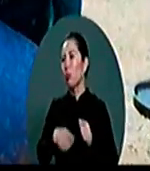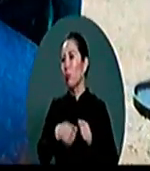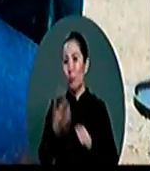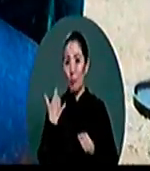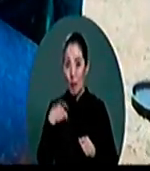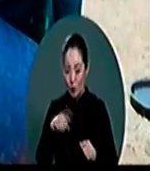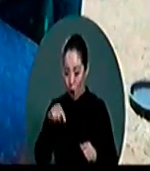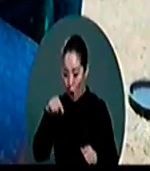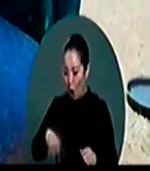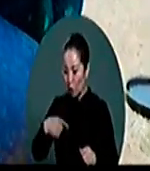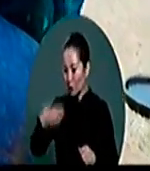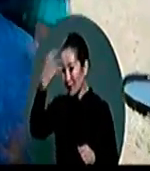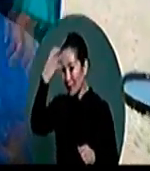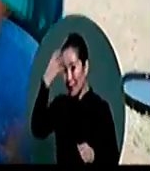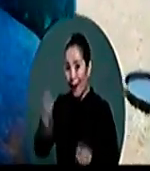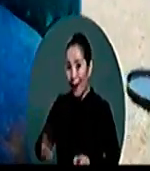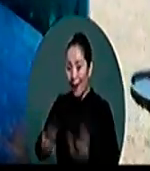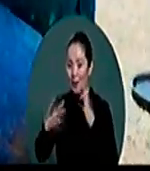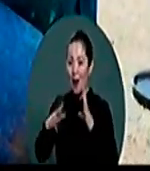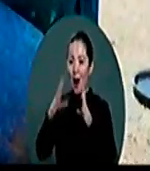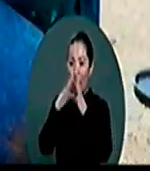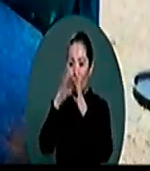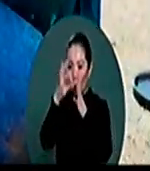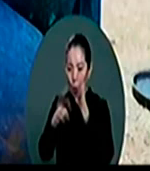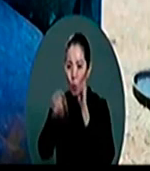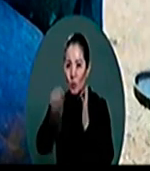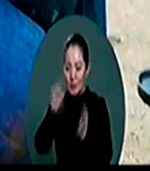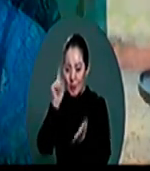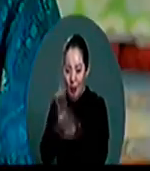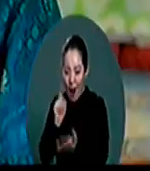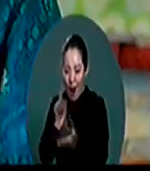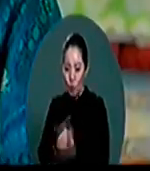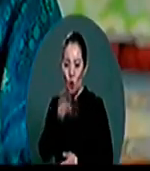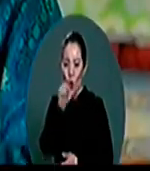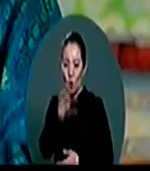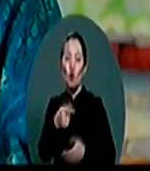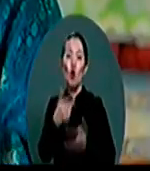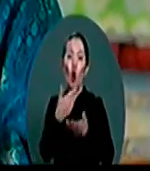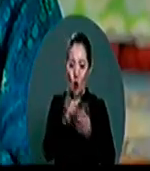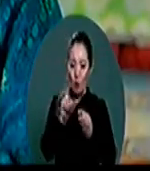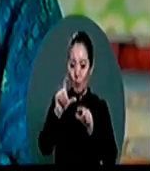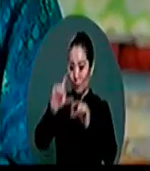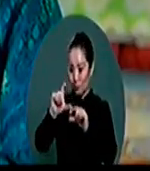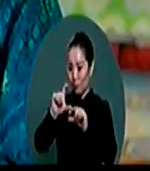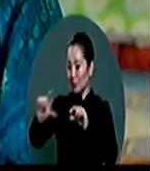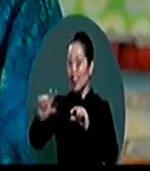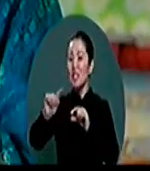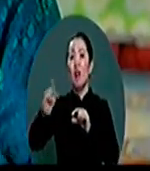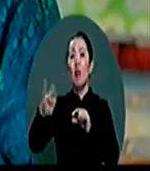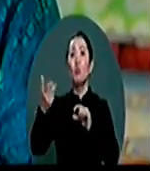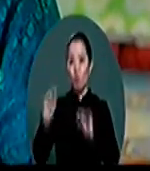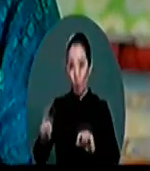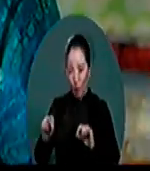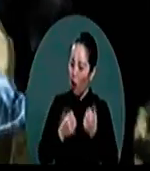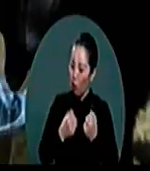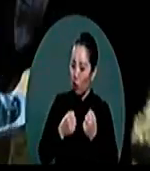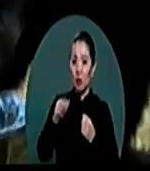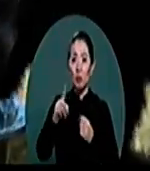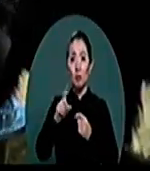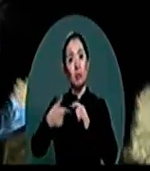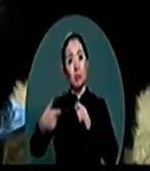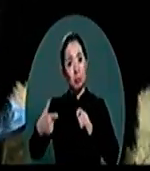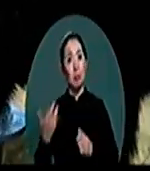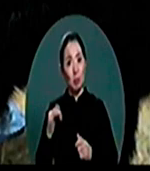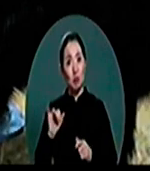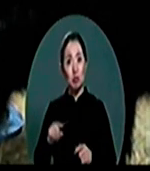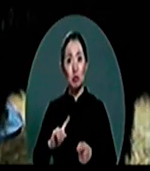авахгүйгээр тэглээл тэгэл өгдөг байсан. Аян засгийн газар харснаар 10% нь яг ямар ч байсан бас нөгөө эзэнт нь олгоод үлдсний